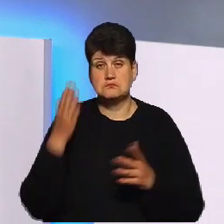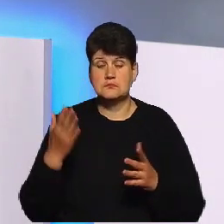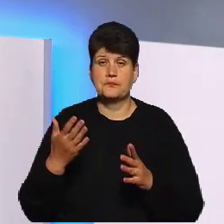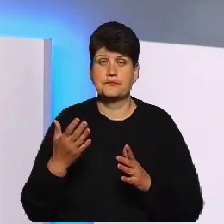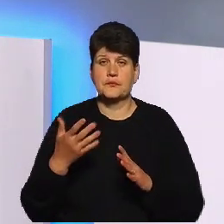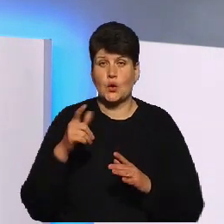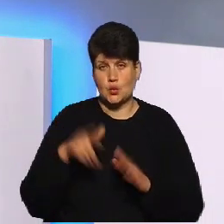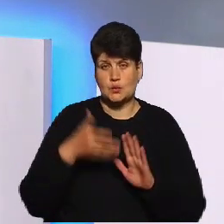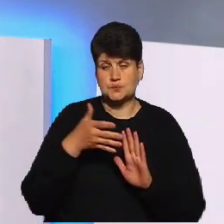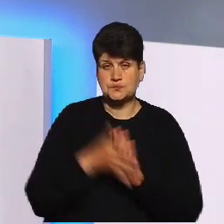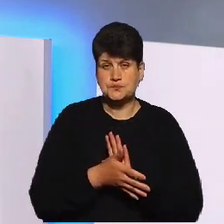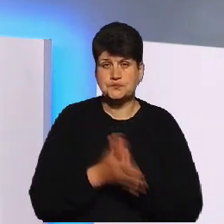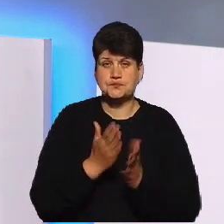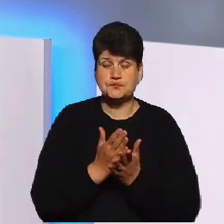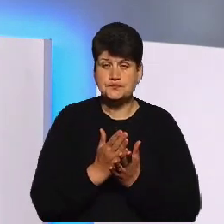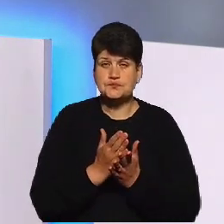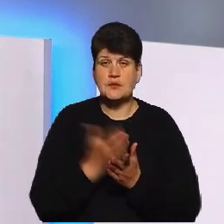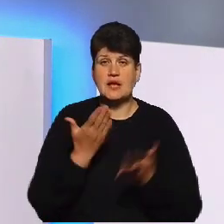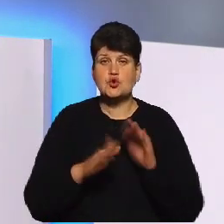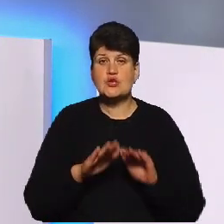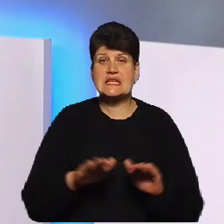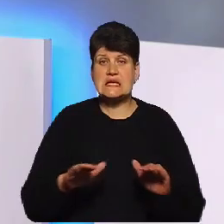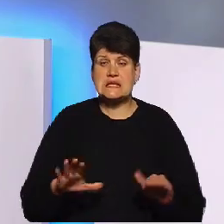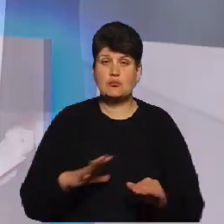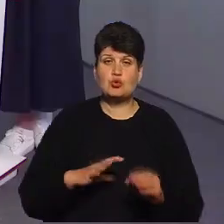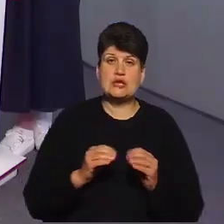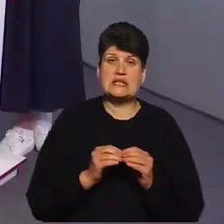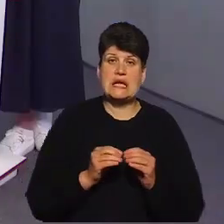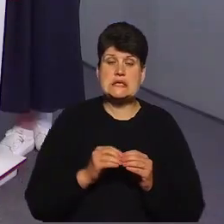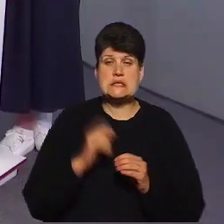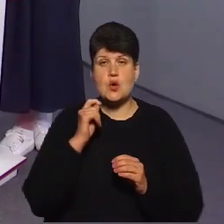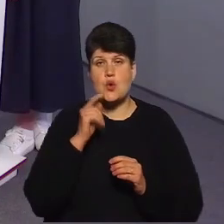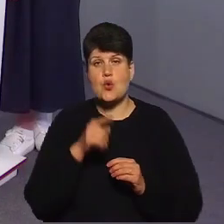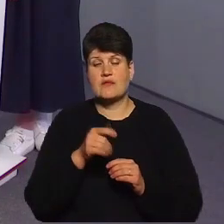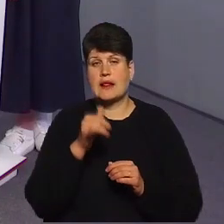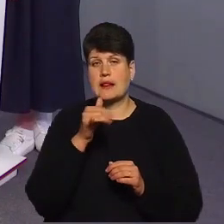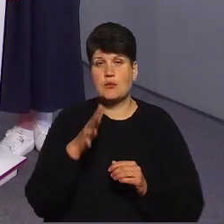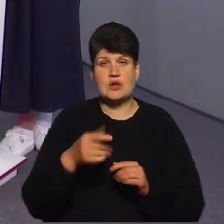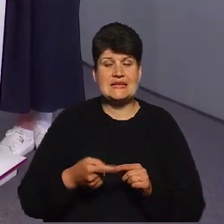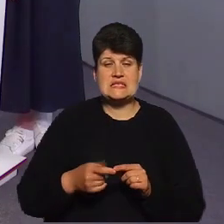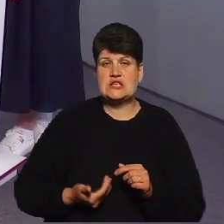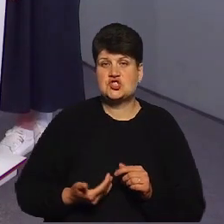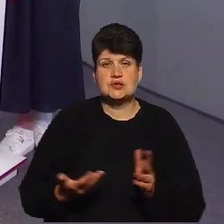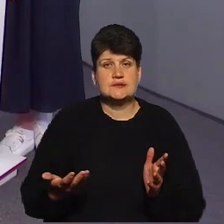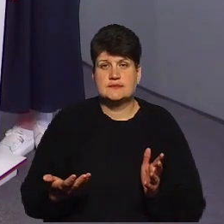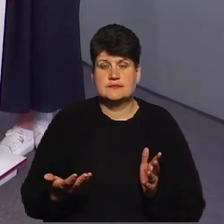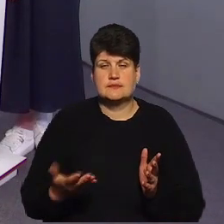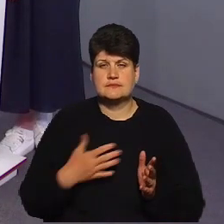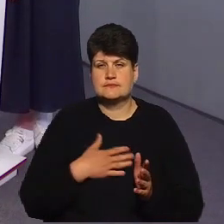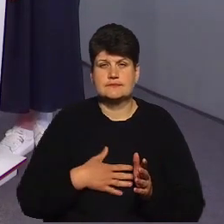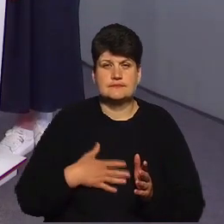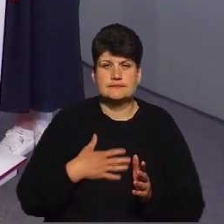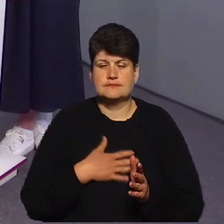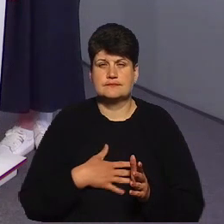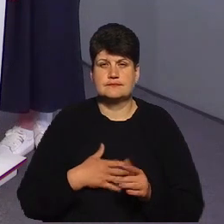Якщо дітям було 10 тоді років, і вони десь не могли це пережити так, як переживали старші люди, можливо, десь не розуміли